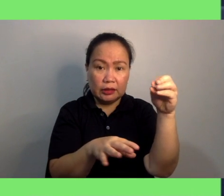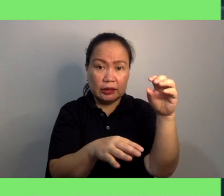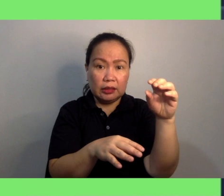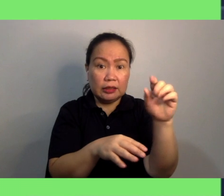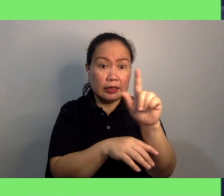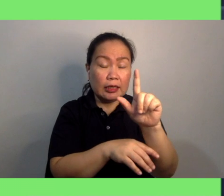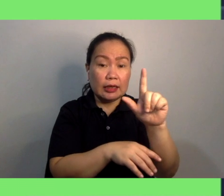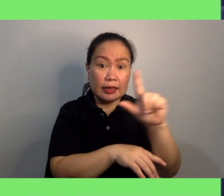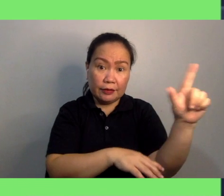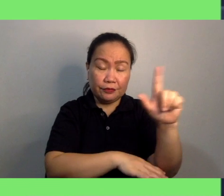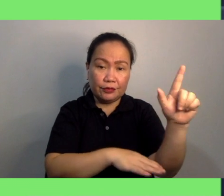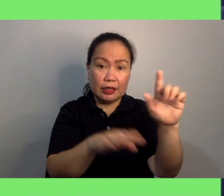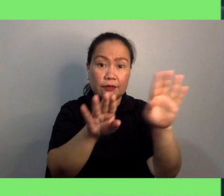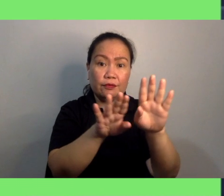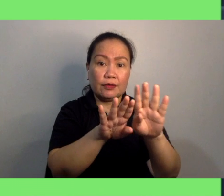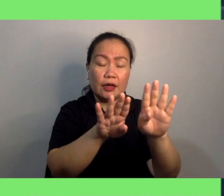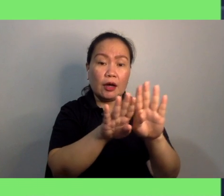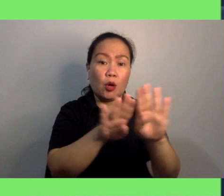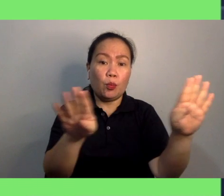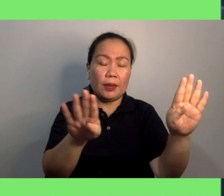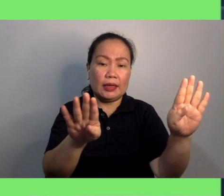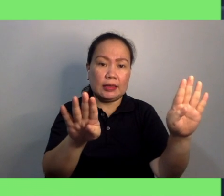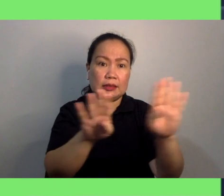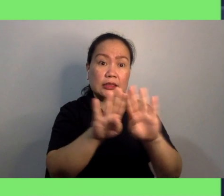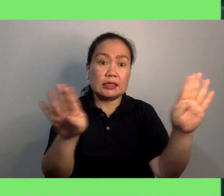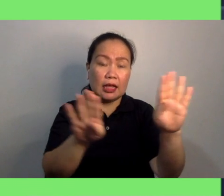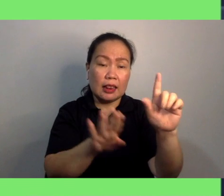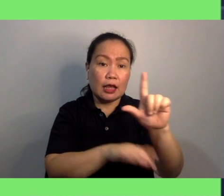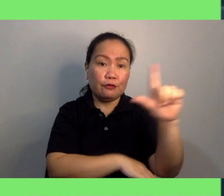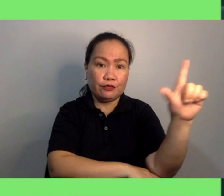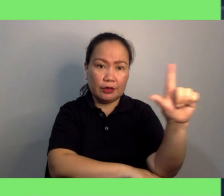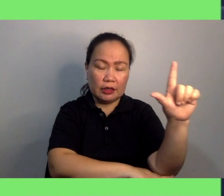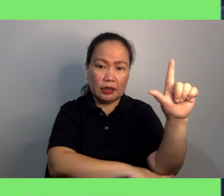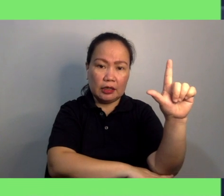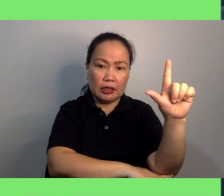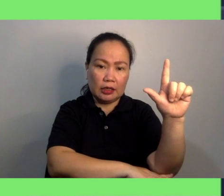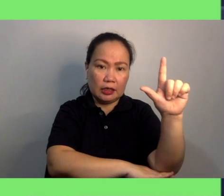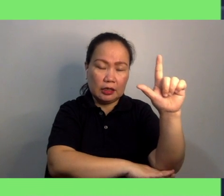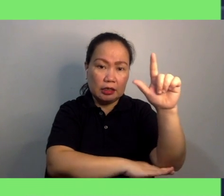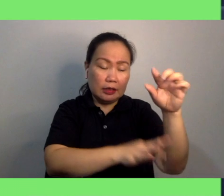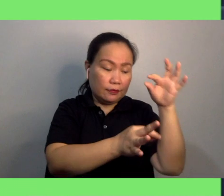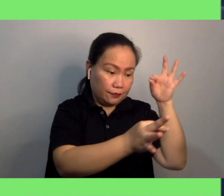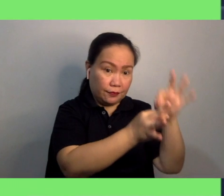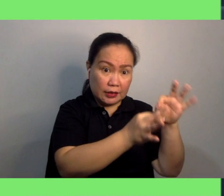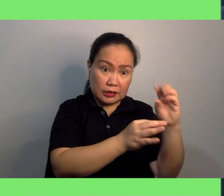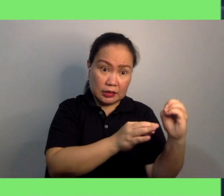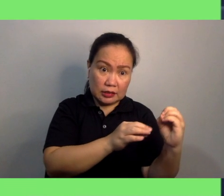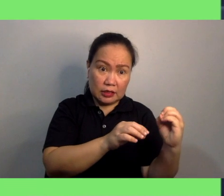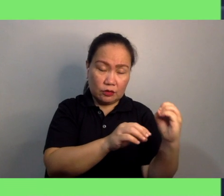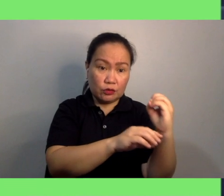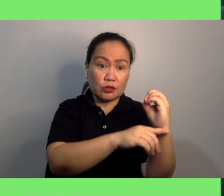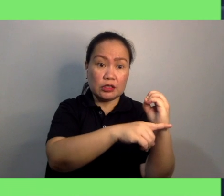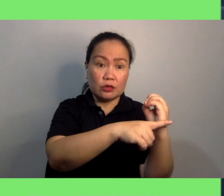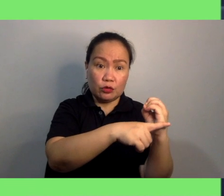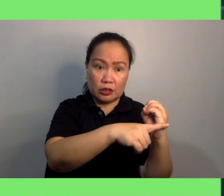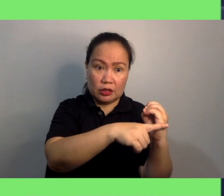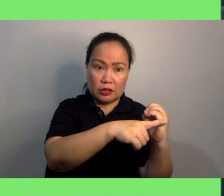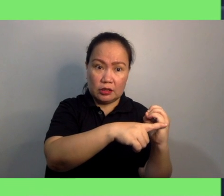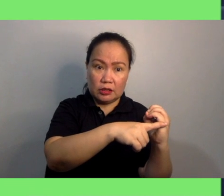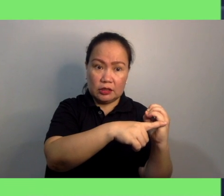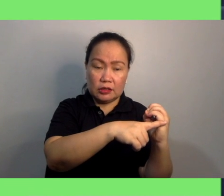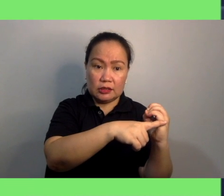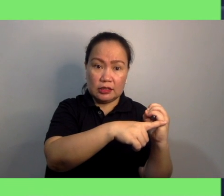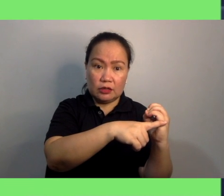po natin kapag ang angle mo nag-open siya sa left. So, tapat mo sa 0, outer sa taas tayo titingin.